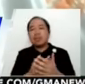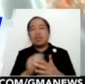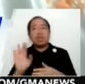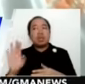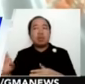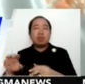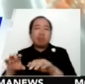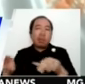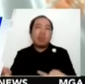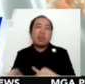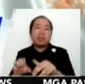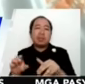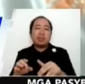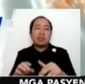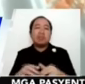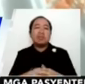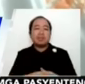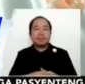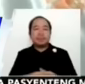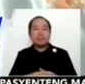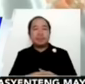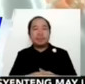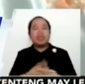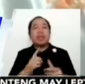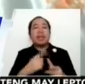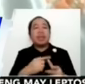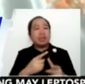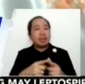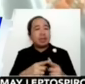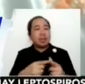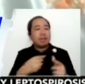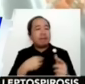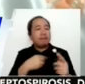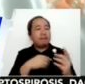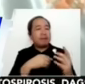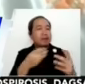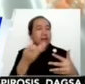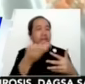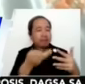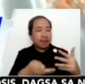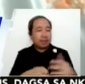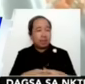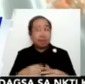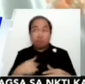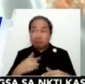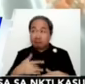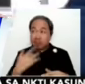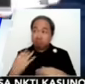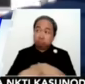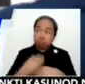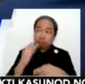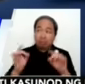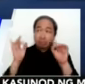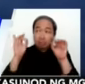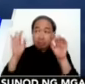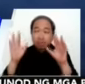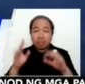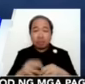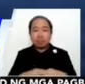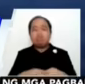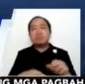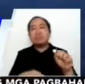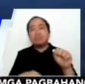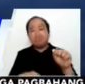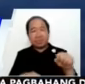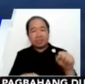namin yung facts, tapos nilalagay namin sa isang file. Do I feel threatened? Yes po. This is not the